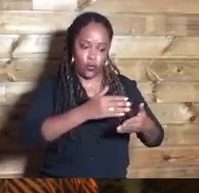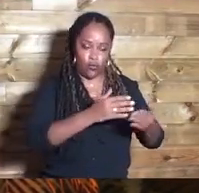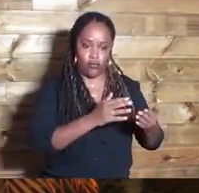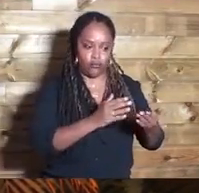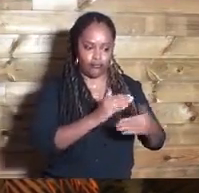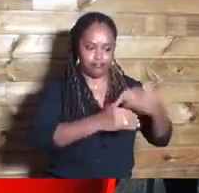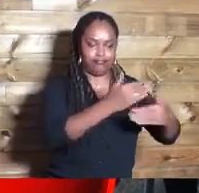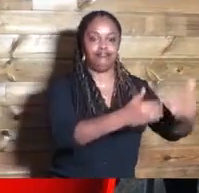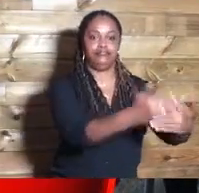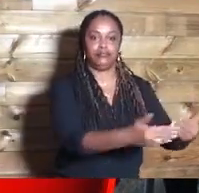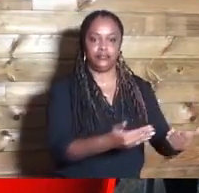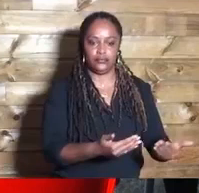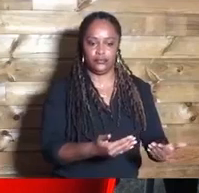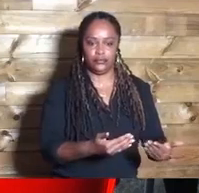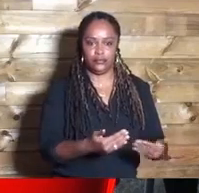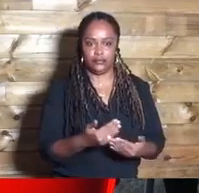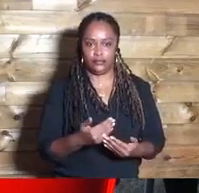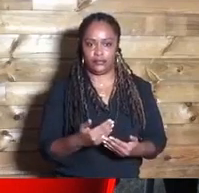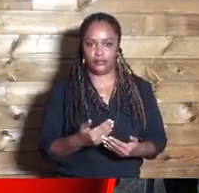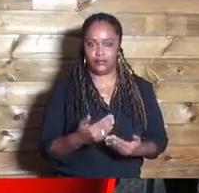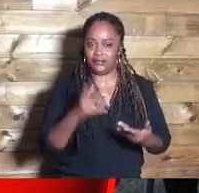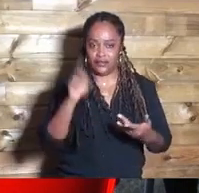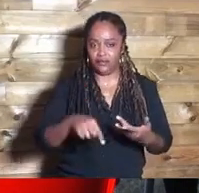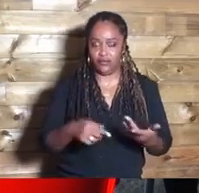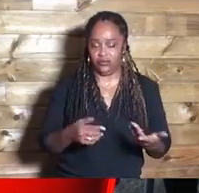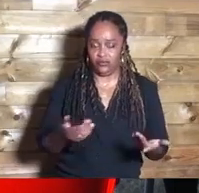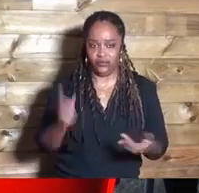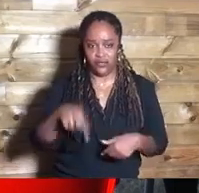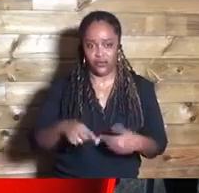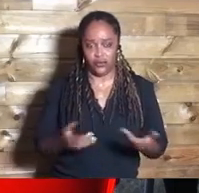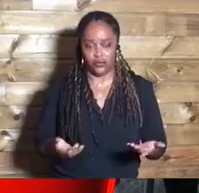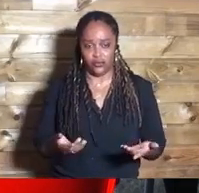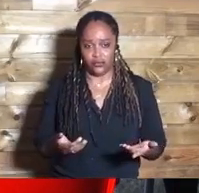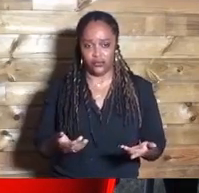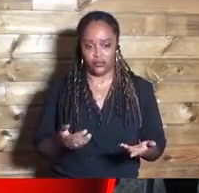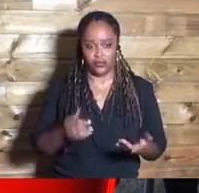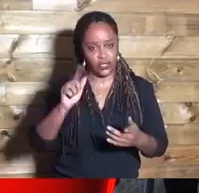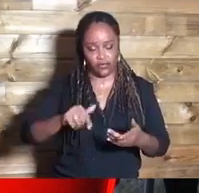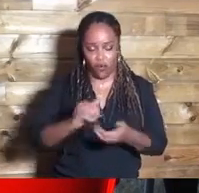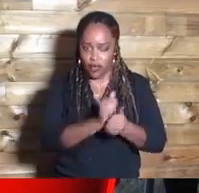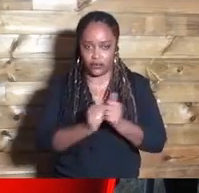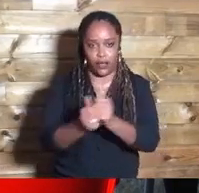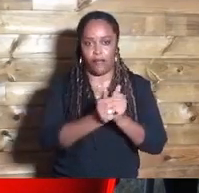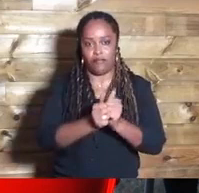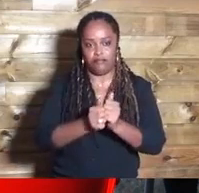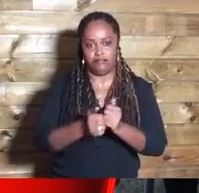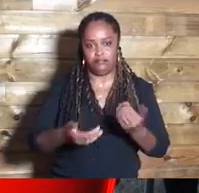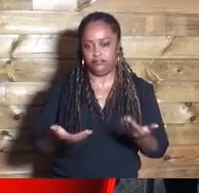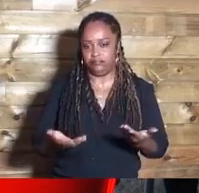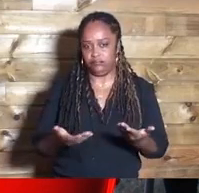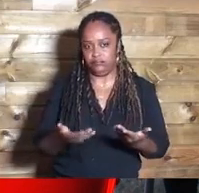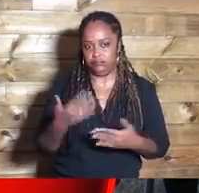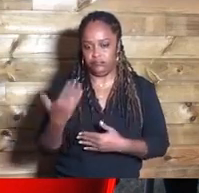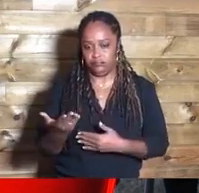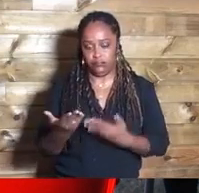dit, on l'a même qu'à bailler, si on l'a même qu'à dicter ça qui taille. Son proverbe en tout. Allez là, faut s'aimer